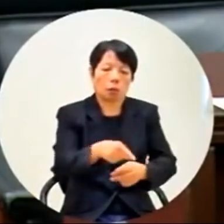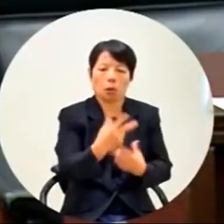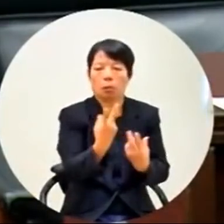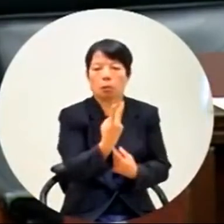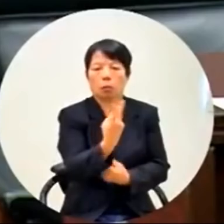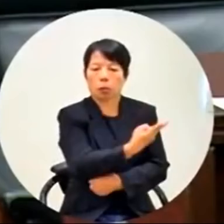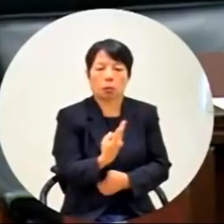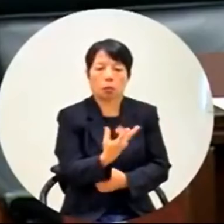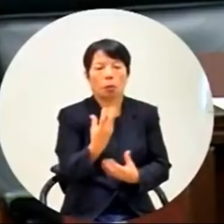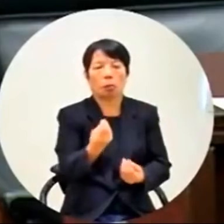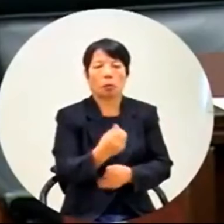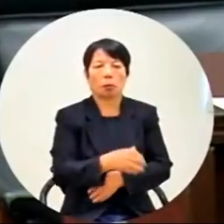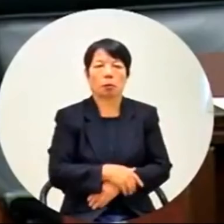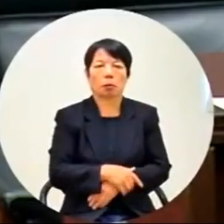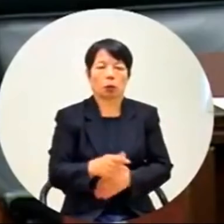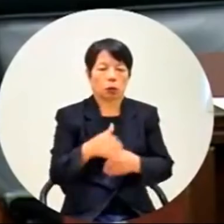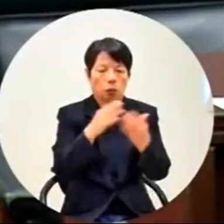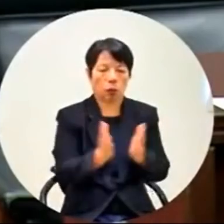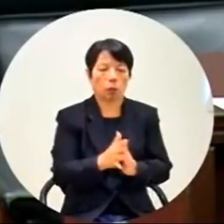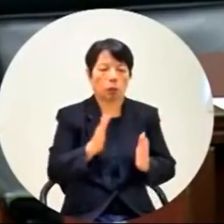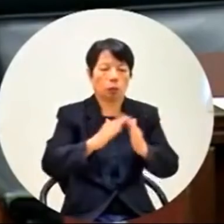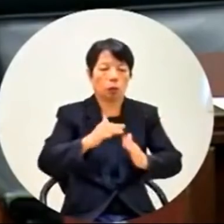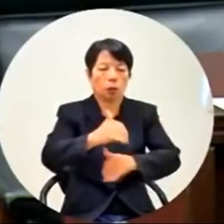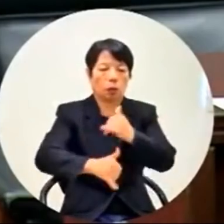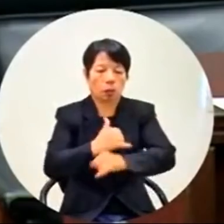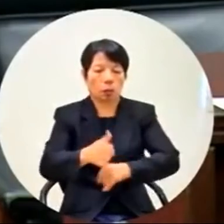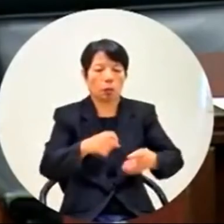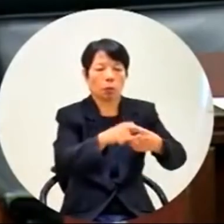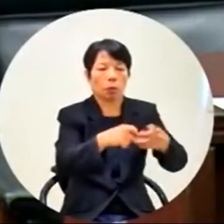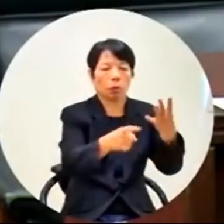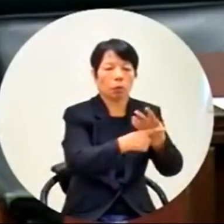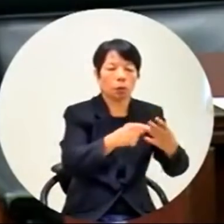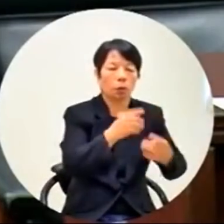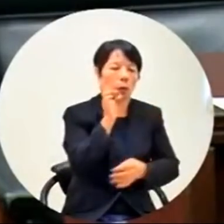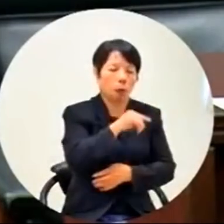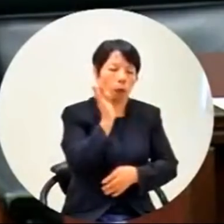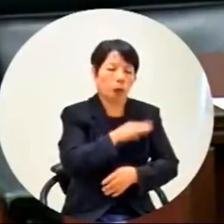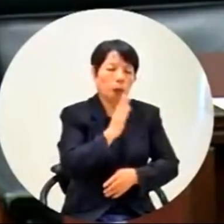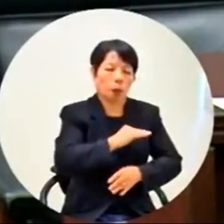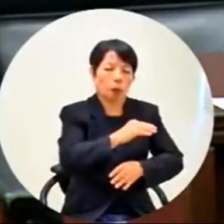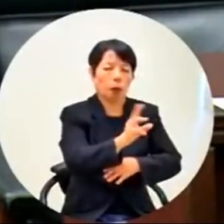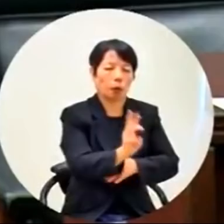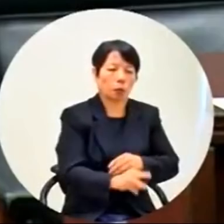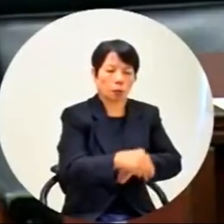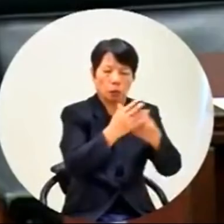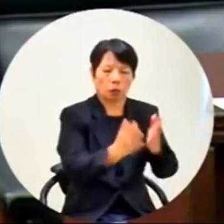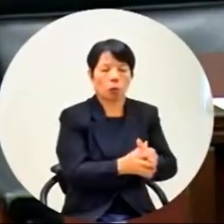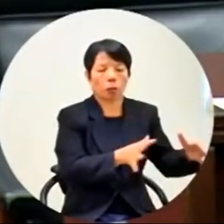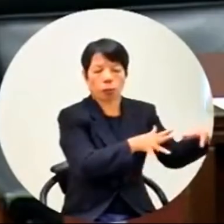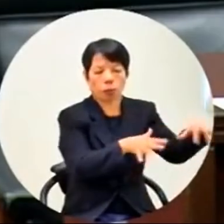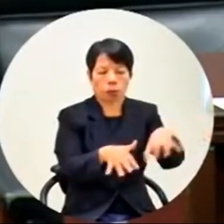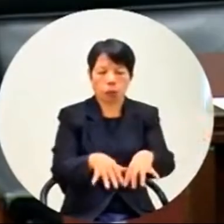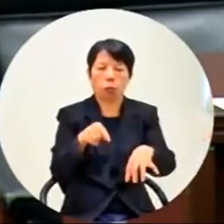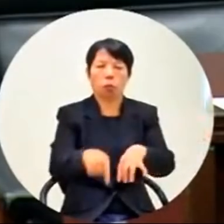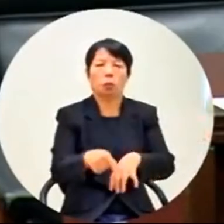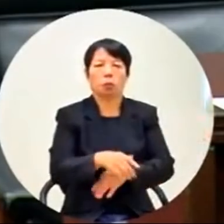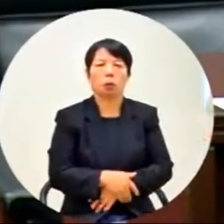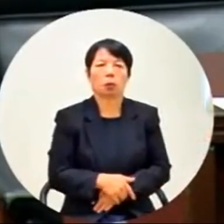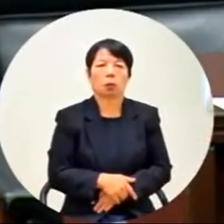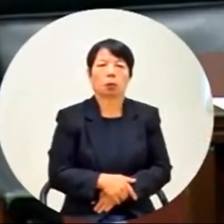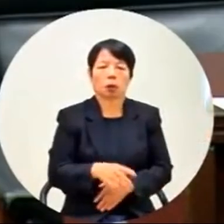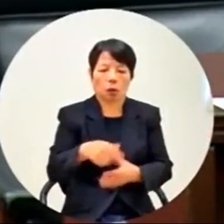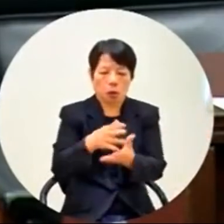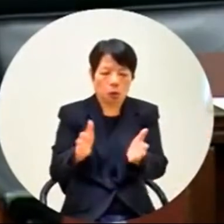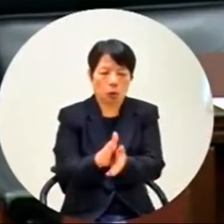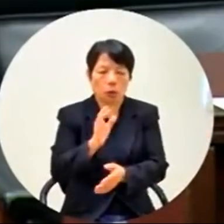道，我们所有的家庭废水、工业废水，所有的污染物全部都排在沟渠里面，有些还